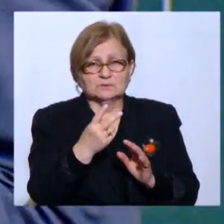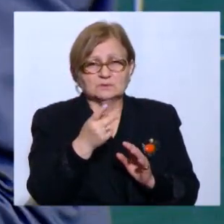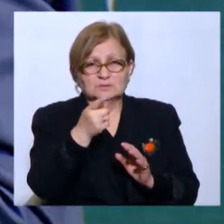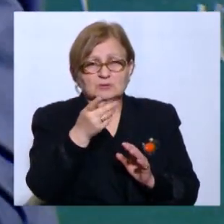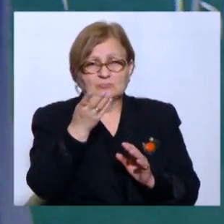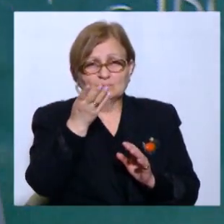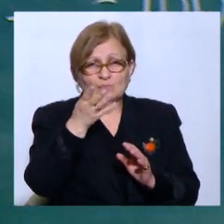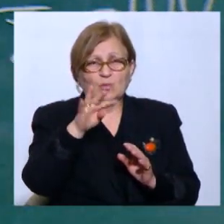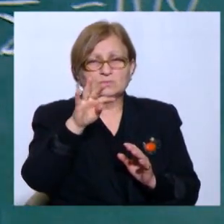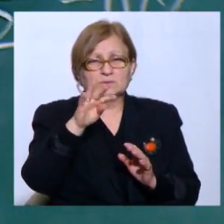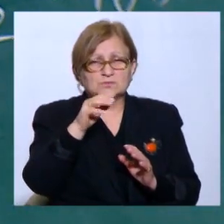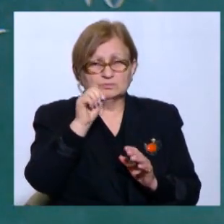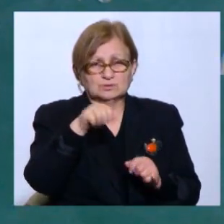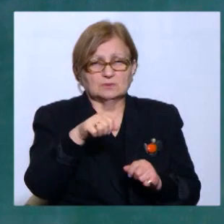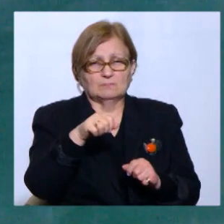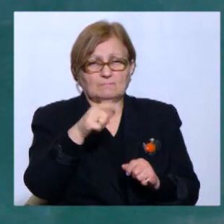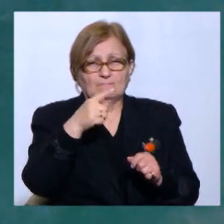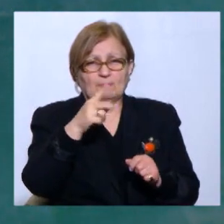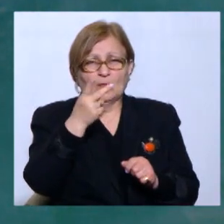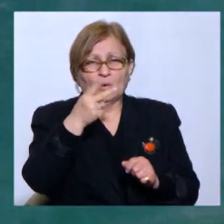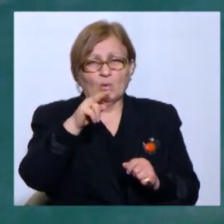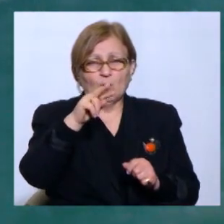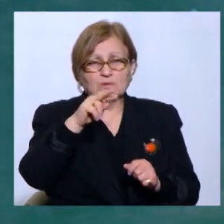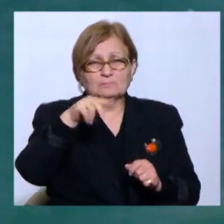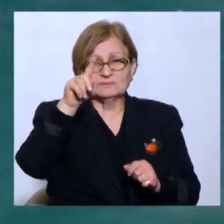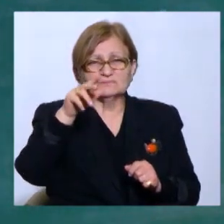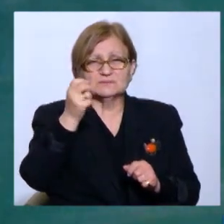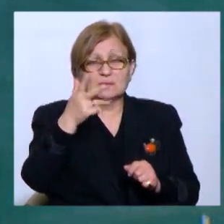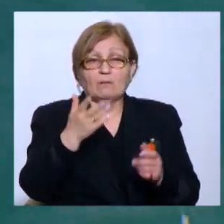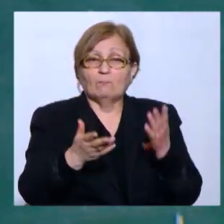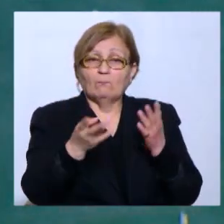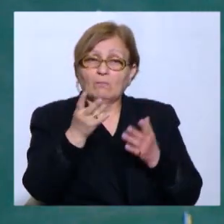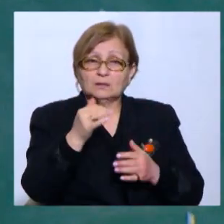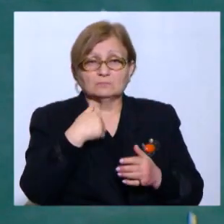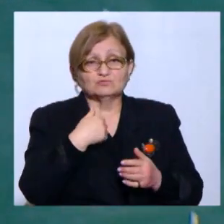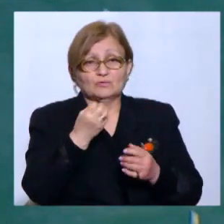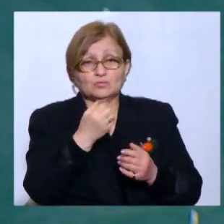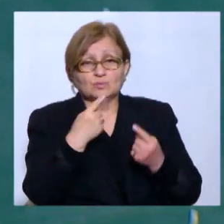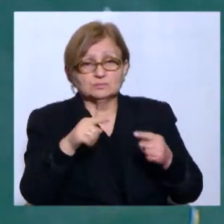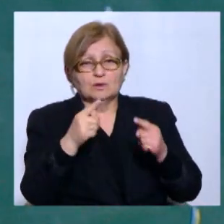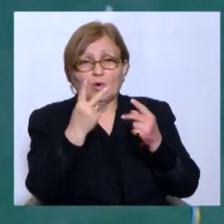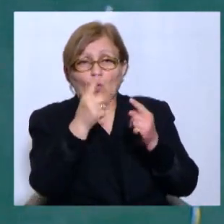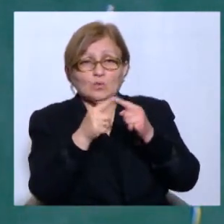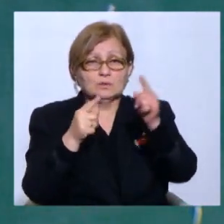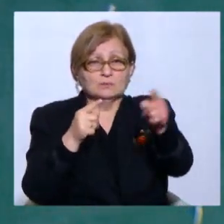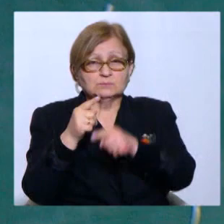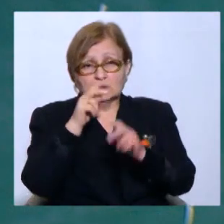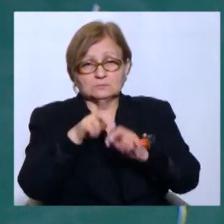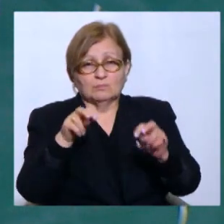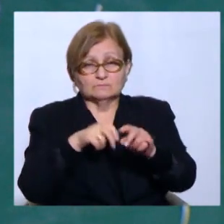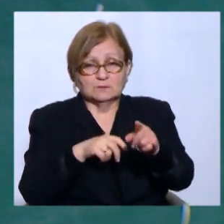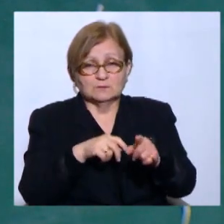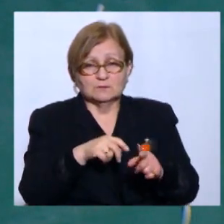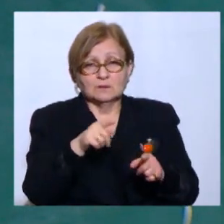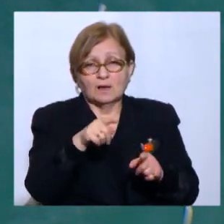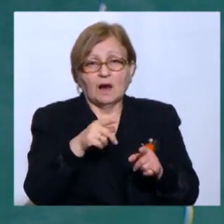4-ის ჯერადი და აი 4 გამო 2 ფესვი 13. მაგრამ ჩვენ თუ გვინდა დანარჩენი 2 კუთხის ნახვა